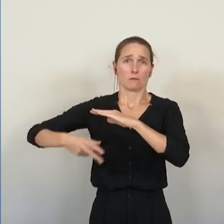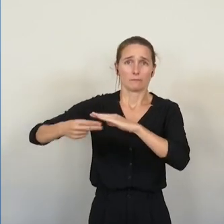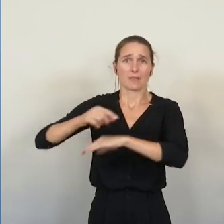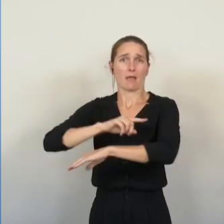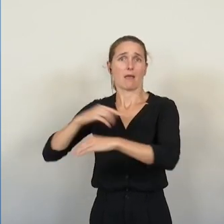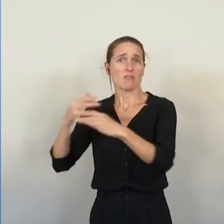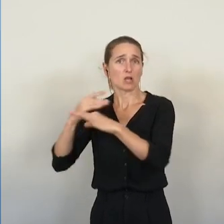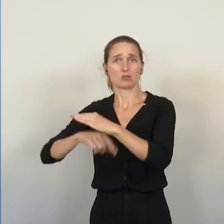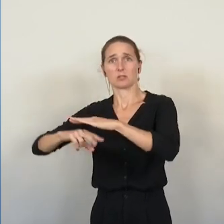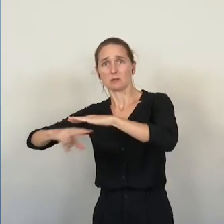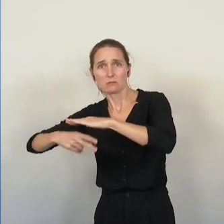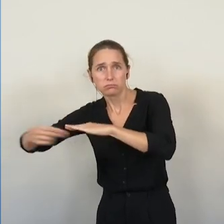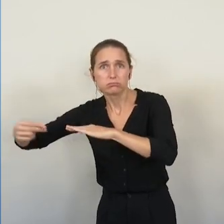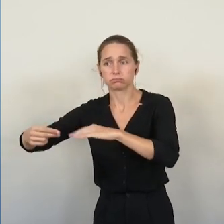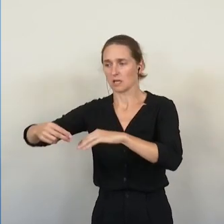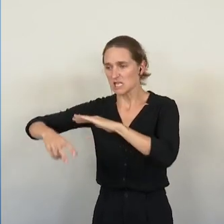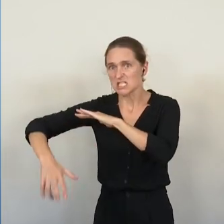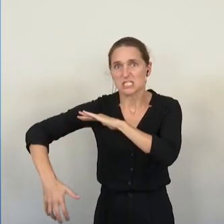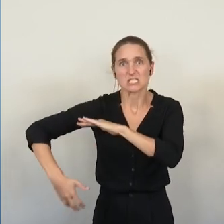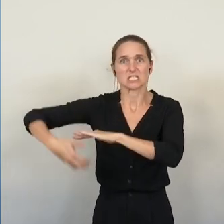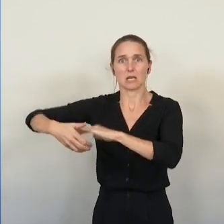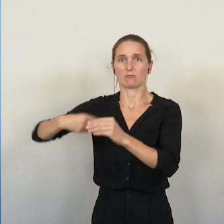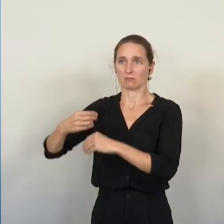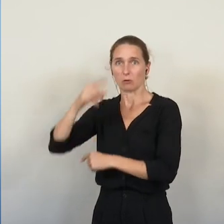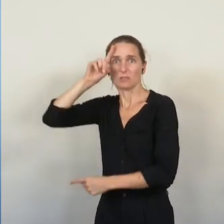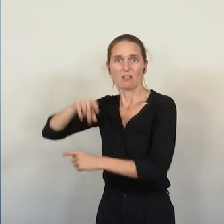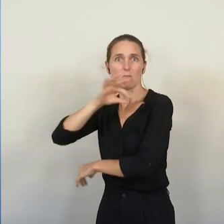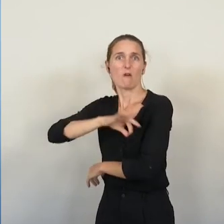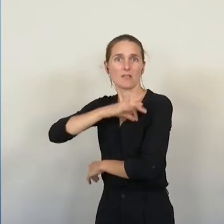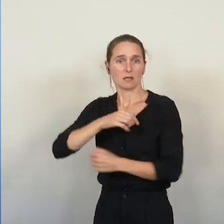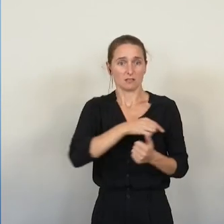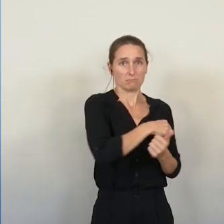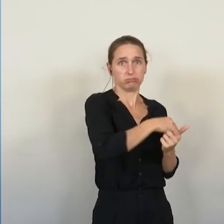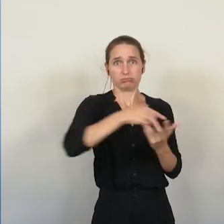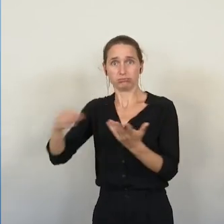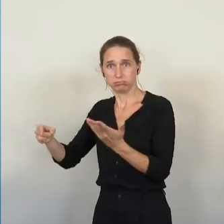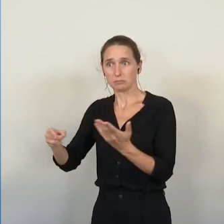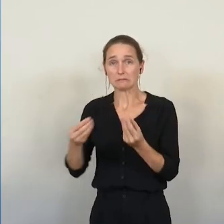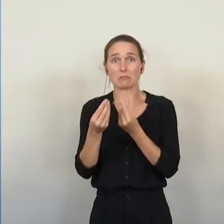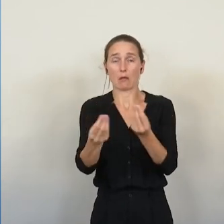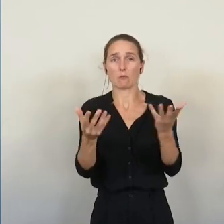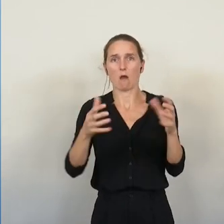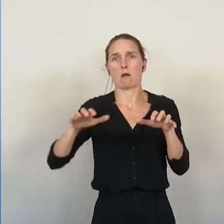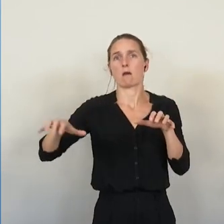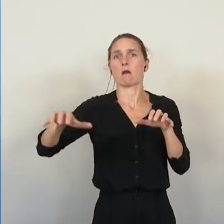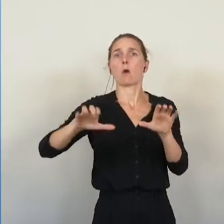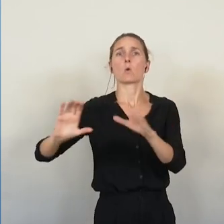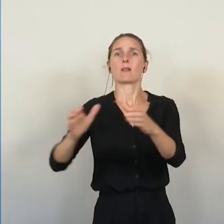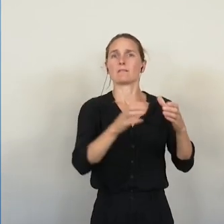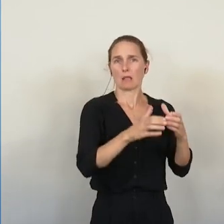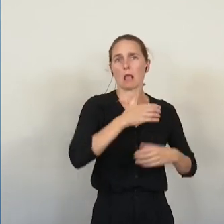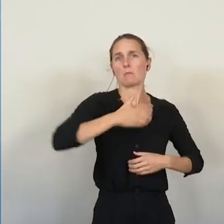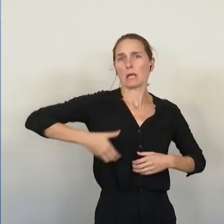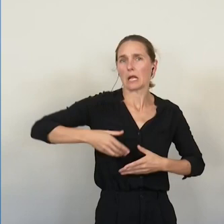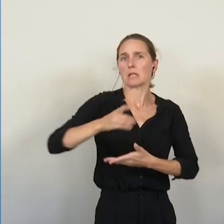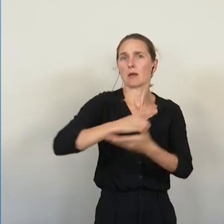encouragé par la spéculation et la course au super profit tout cela pousse les collectivités à anticiper autant que possible les effets